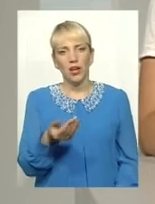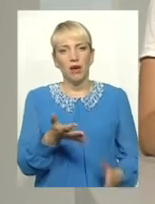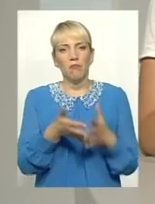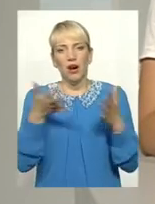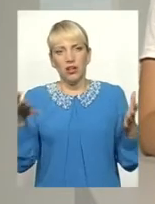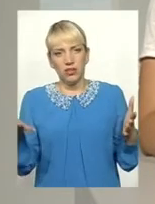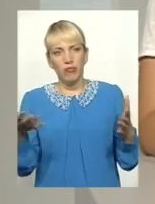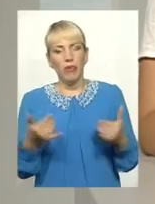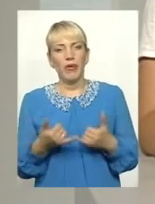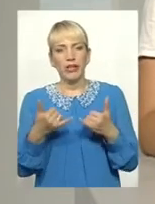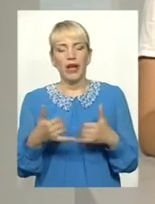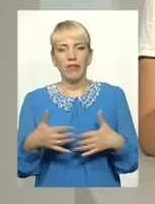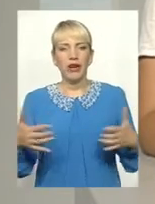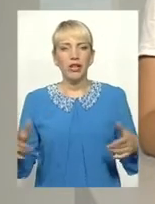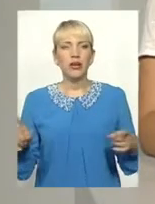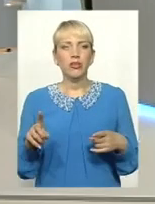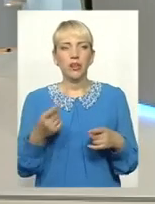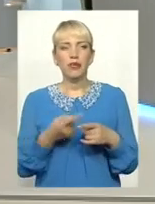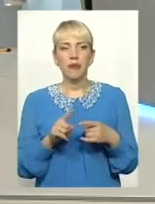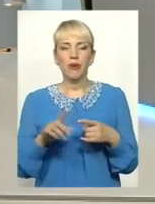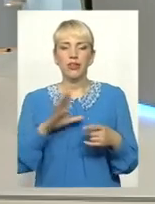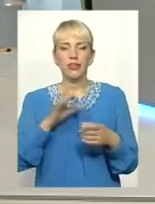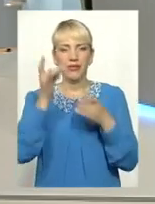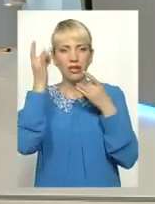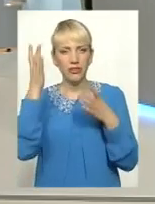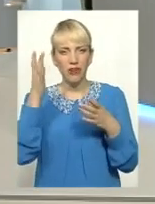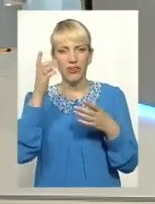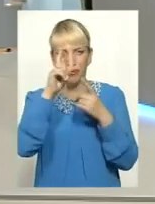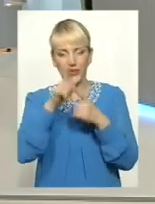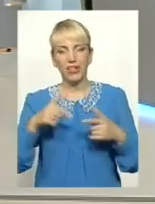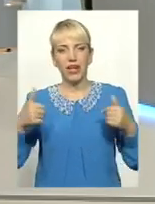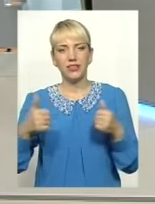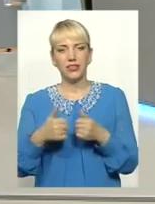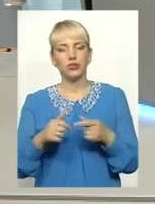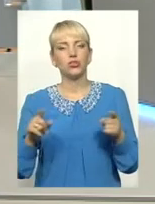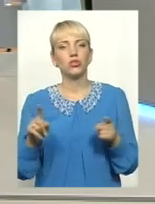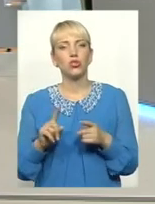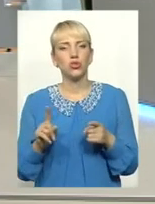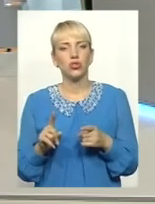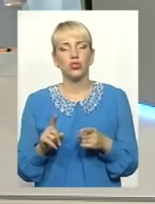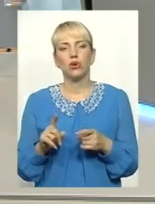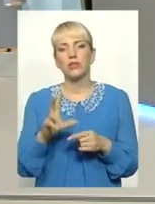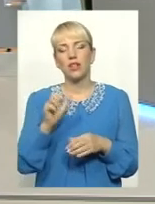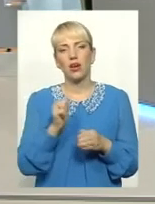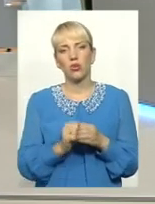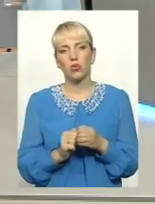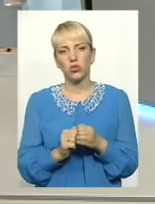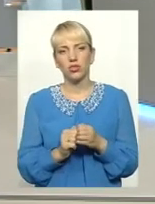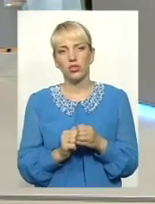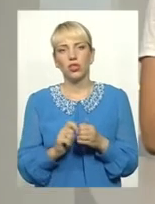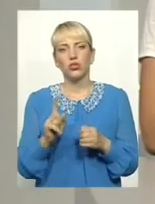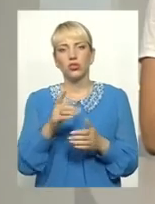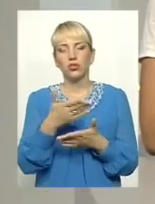для тварини, щоб це було, ми були цивілізованою країною, і щоб за кожне, за що